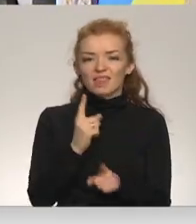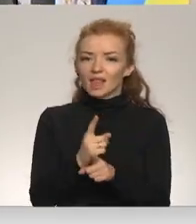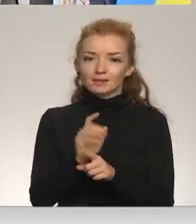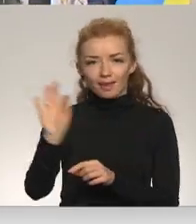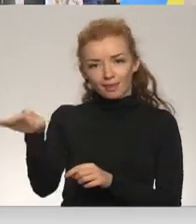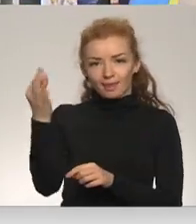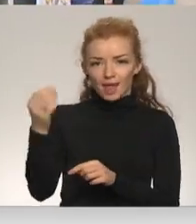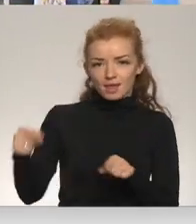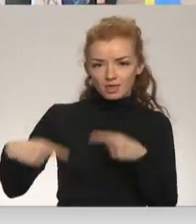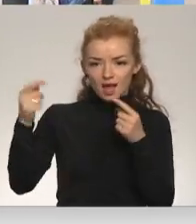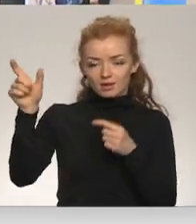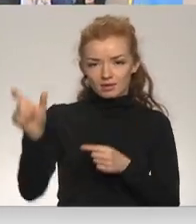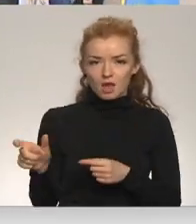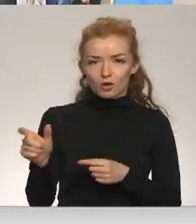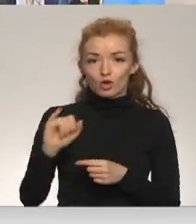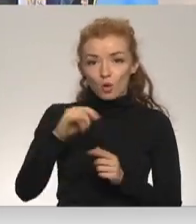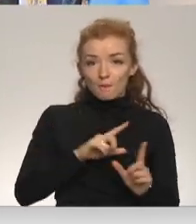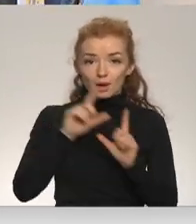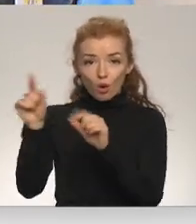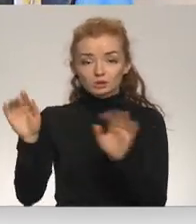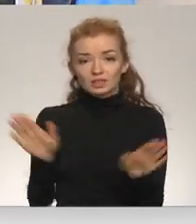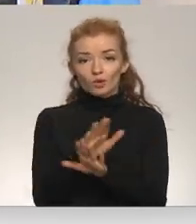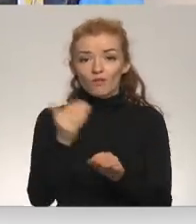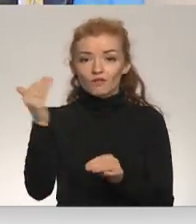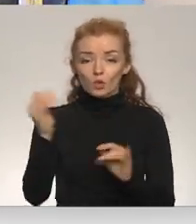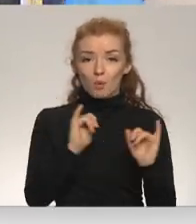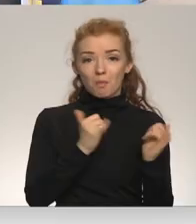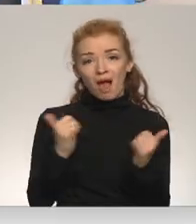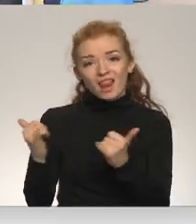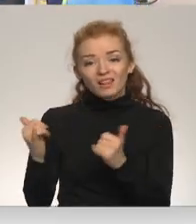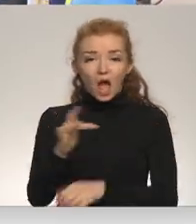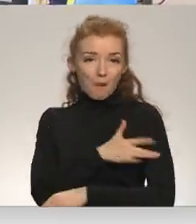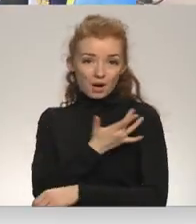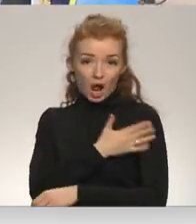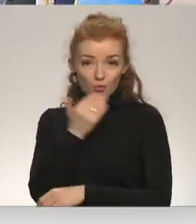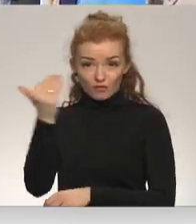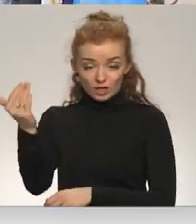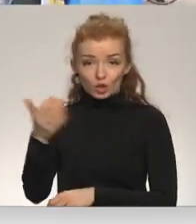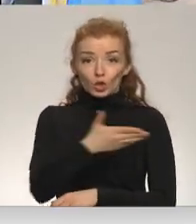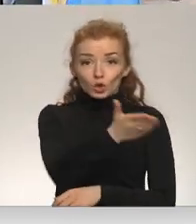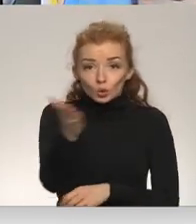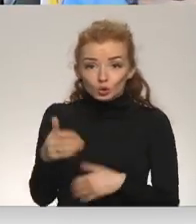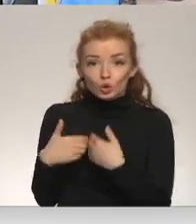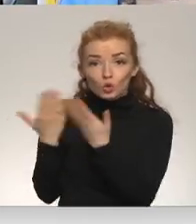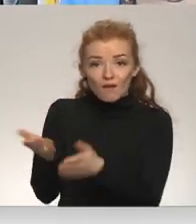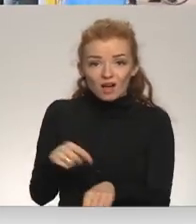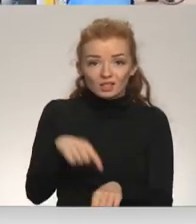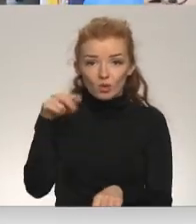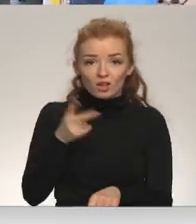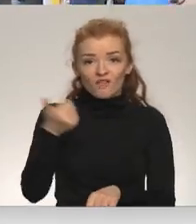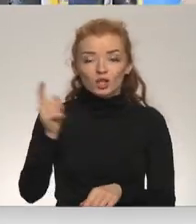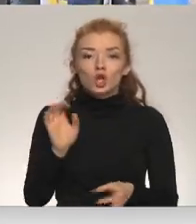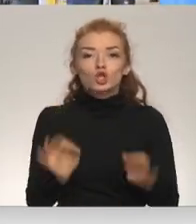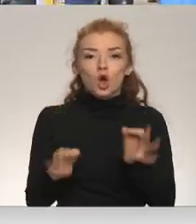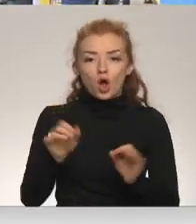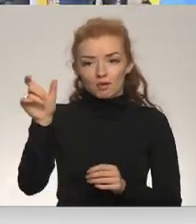koķetēt, jo braucot un muzicējot viņu ballītēs, apkalpojot viņus, jūs viņiem devāt sajūtu, ka viņi ir